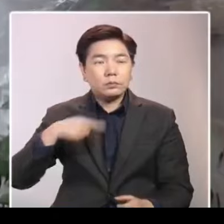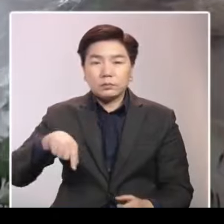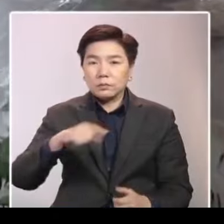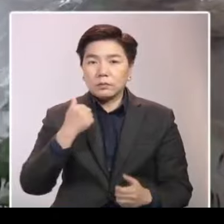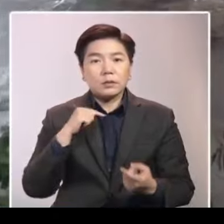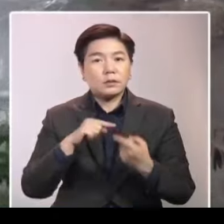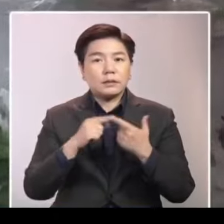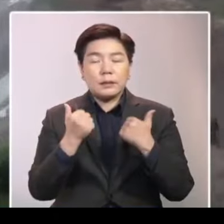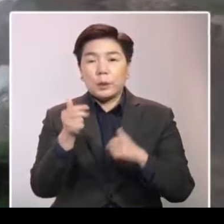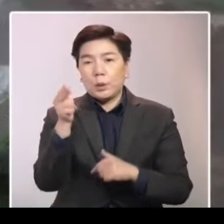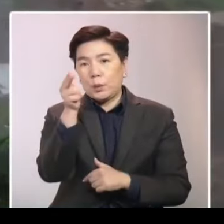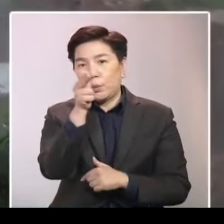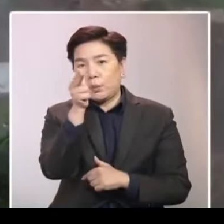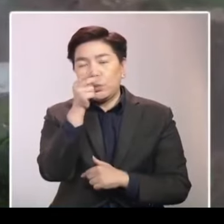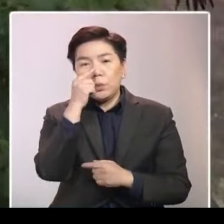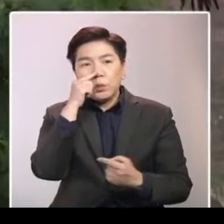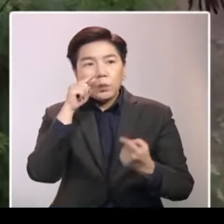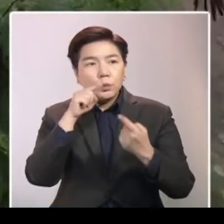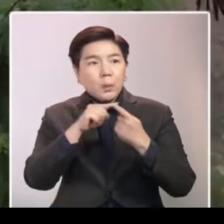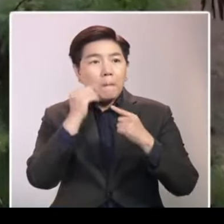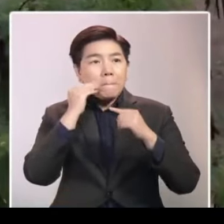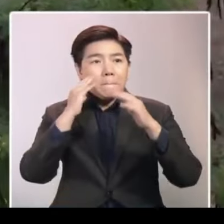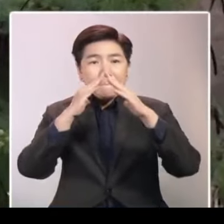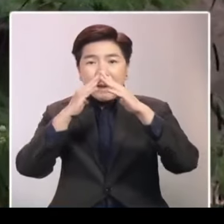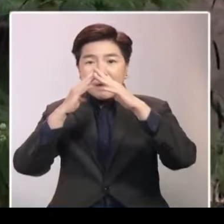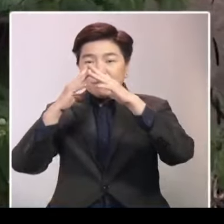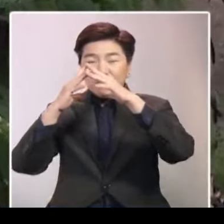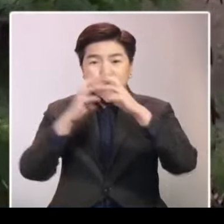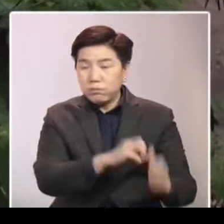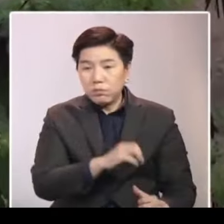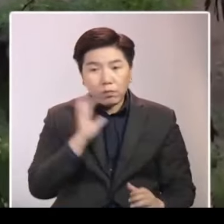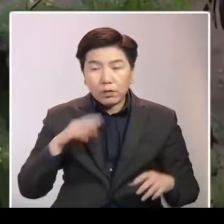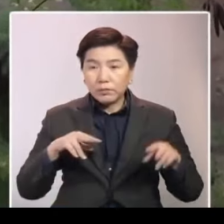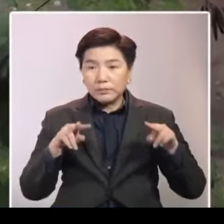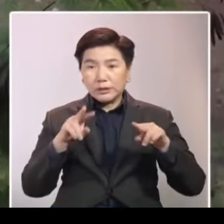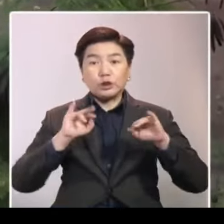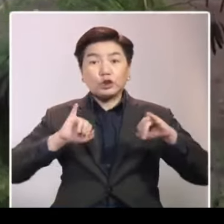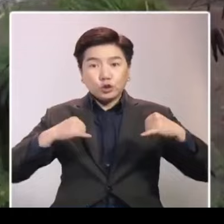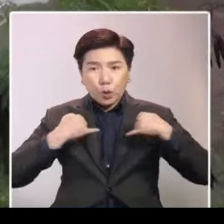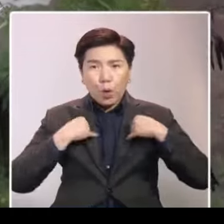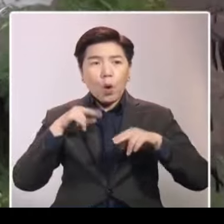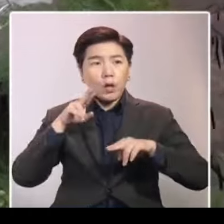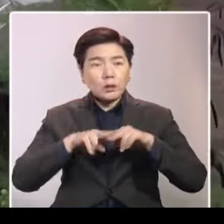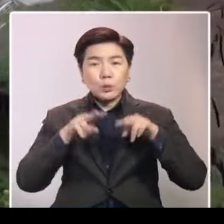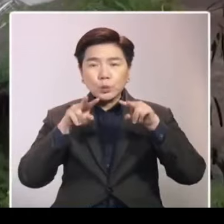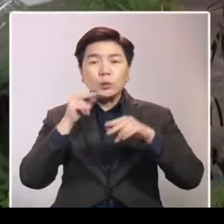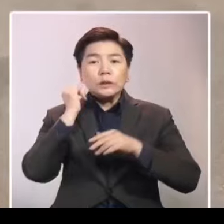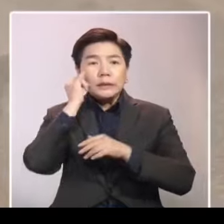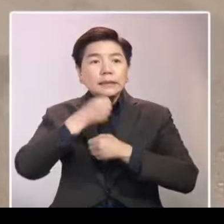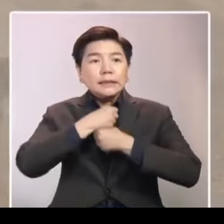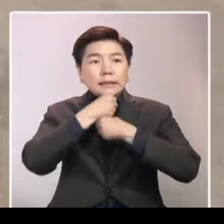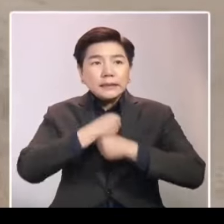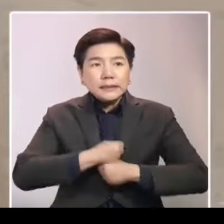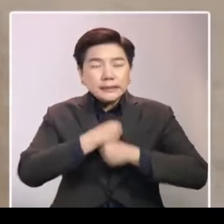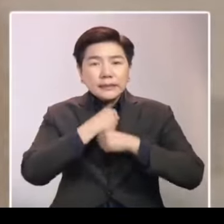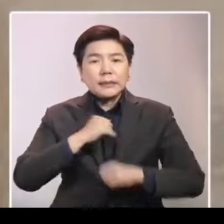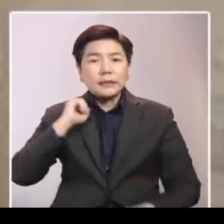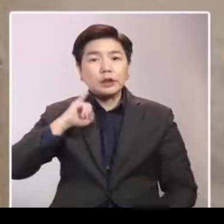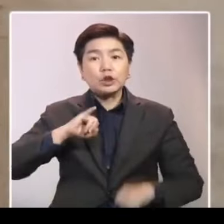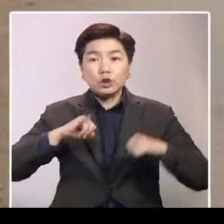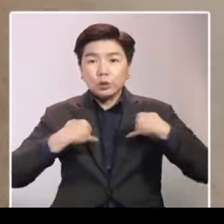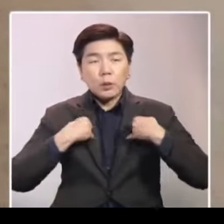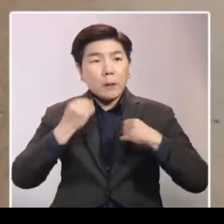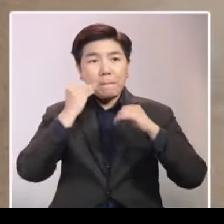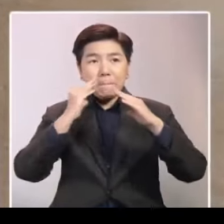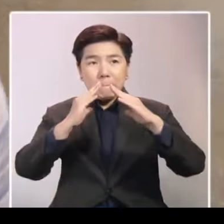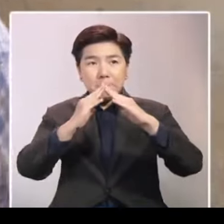ค่ะและนี่เป็นคลิปวิดีโอนาทีที่บ้านทรุดตัวลงมาต่อหน้าต่อตาเจ้าของบ้านนะคะโดยคุณยายมุกดาเจ้าของบ้านที่ต้องสูญเสียบ้าน